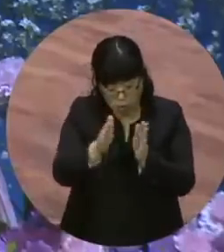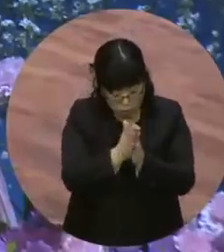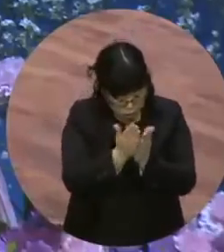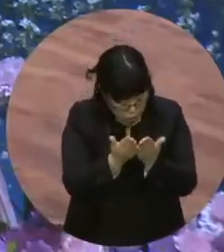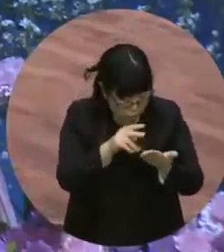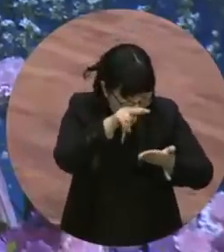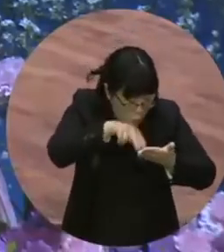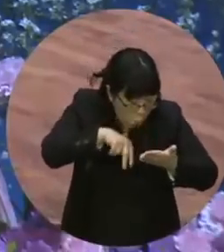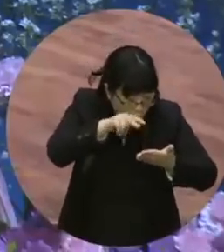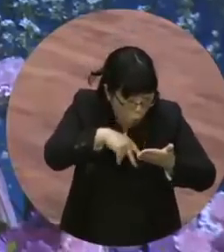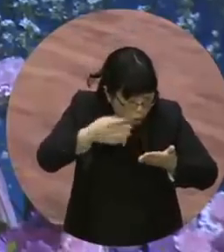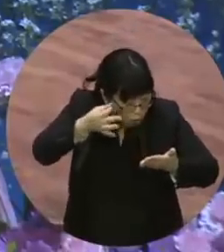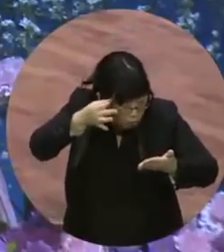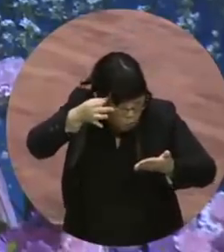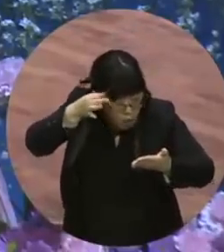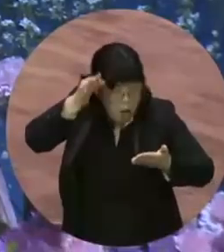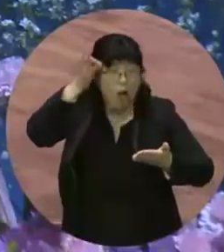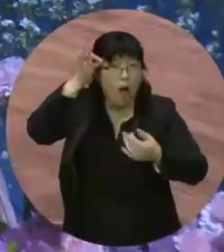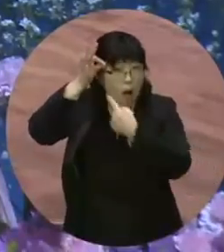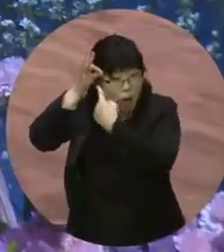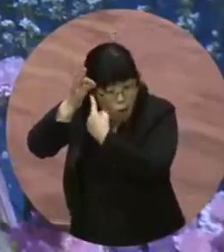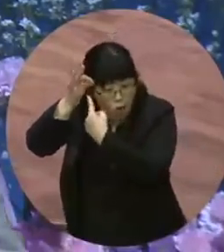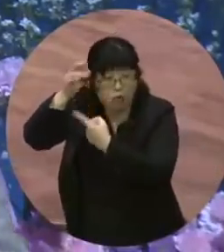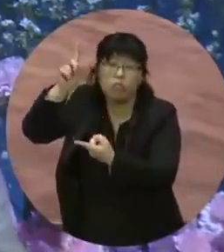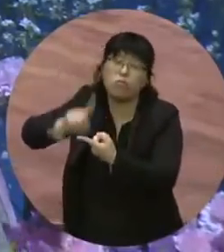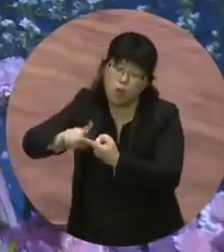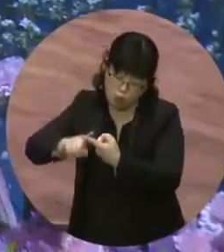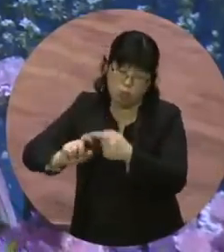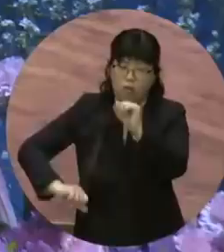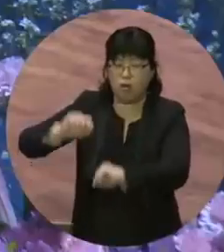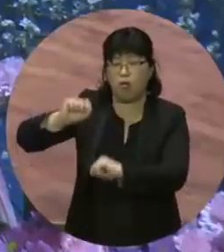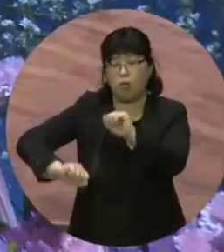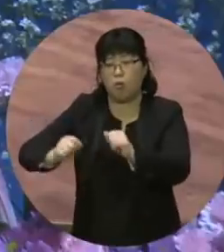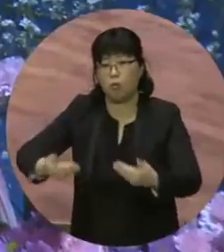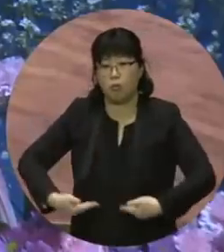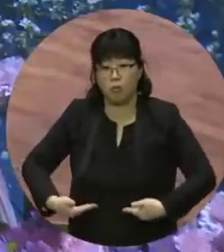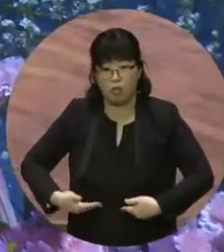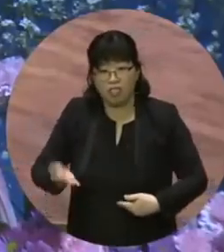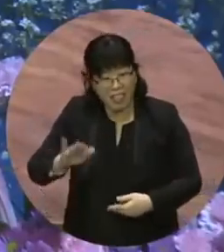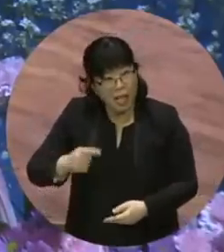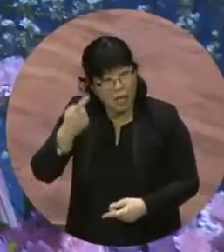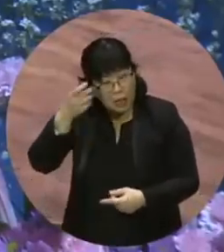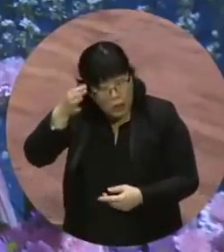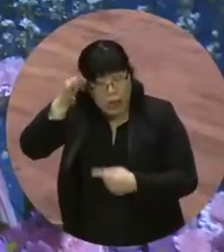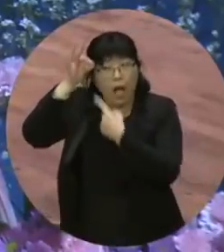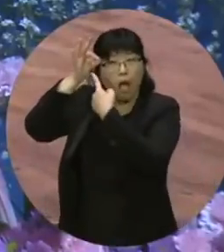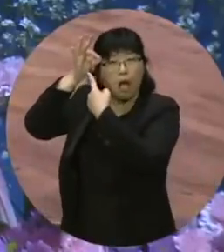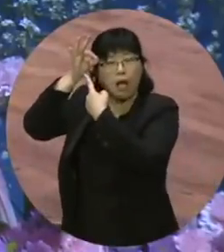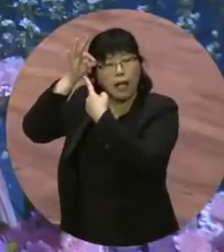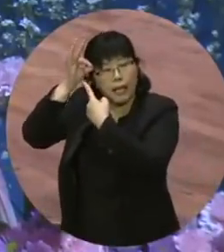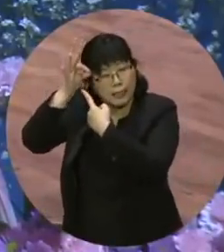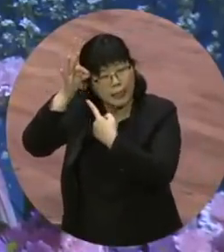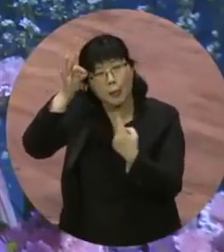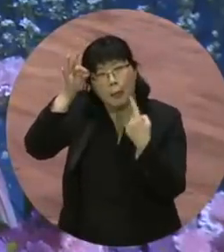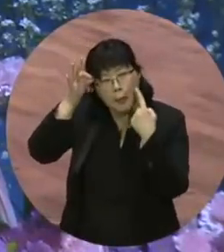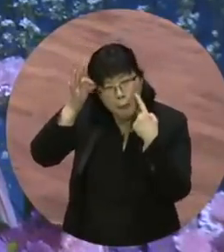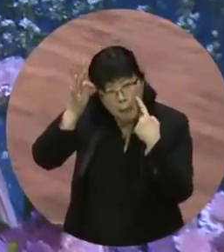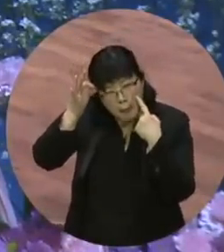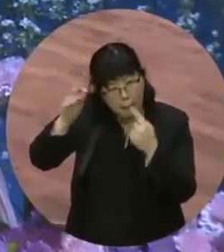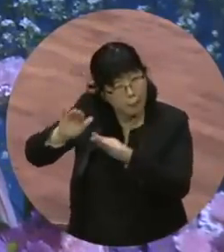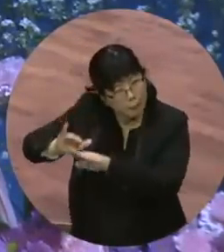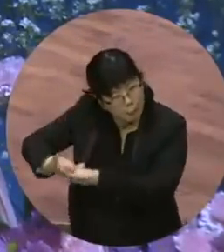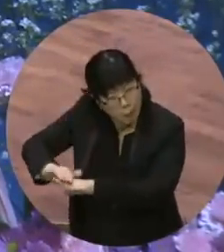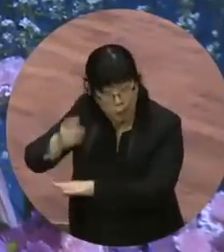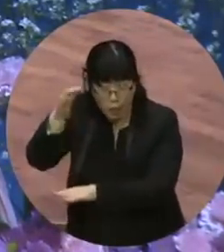그대로 진행하면 돼. 그걸 가지고 또 주저 앞뒤 깨서 다 도망가고 하나도 없어요. 평생 간증거리가 없는 거예요.